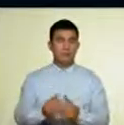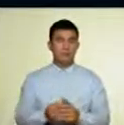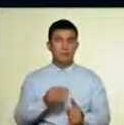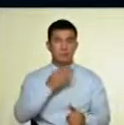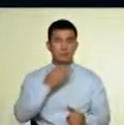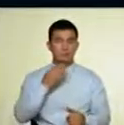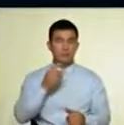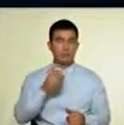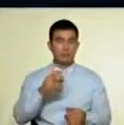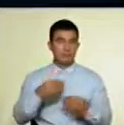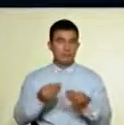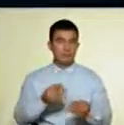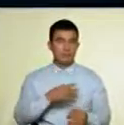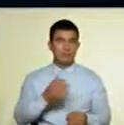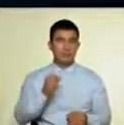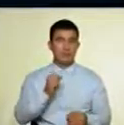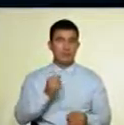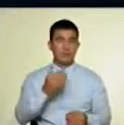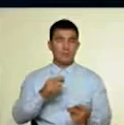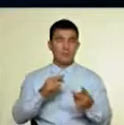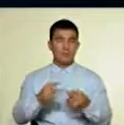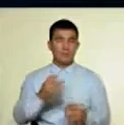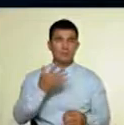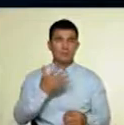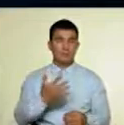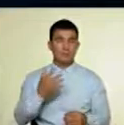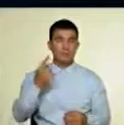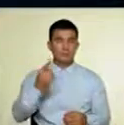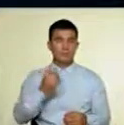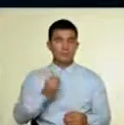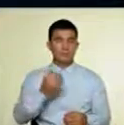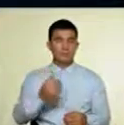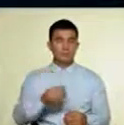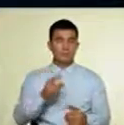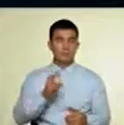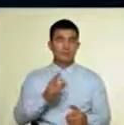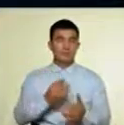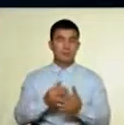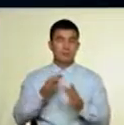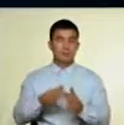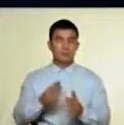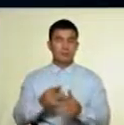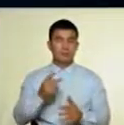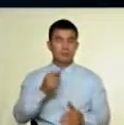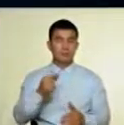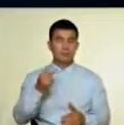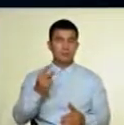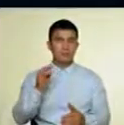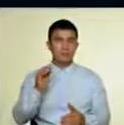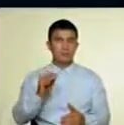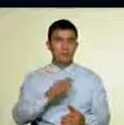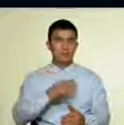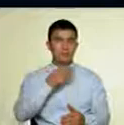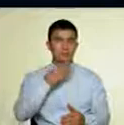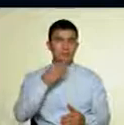had berilgan. Bunda a ning o'rniga 5'dan 1, b ning o'rniga minus 2 ni qo'yib, bu ko'p